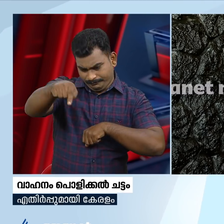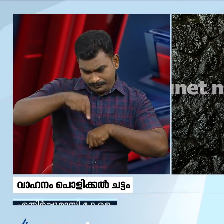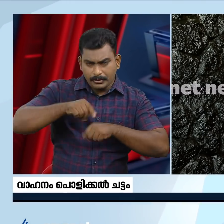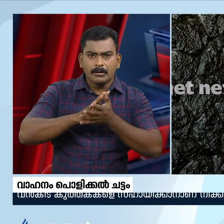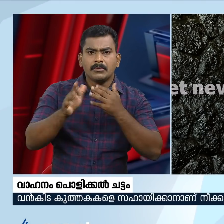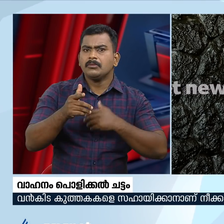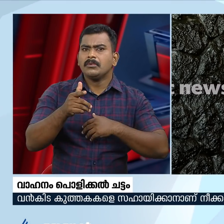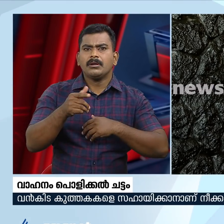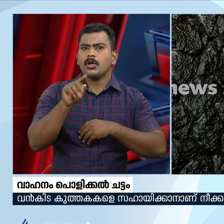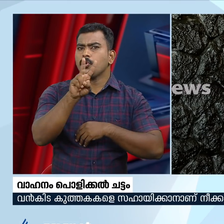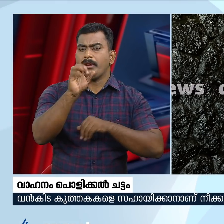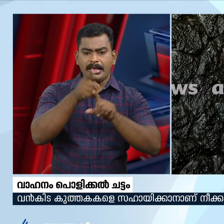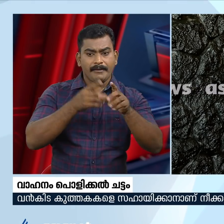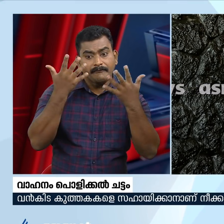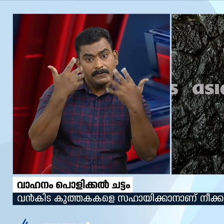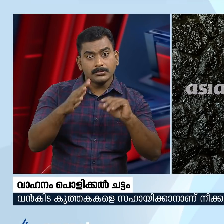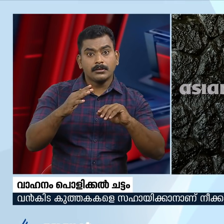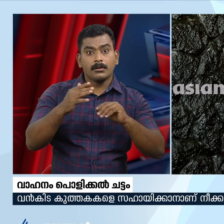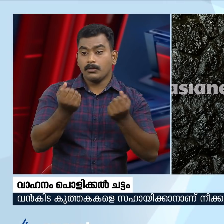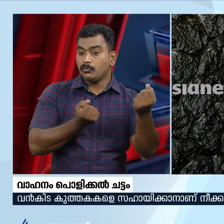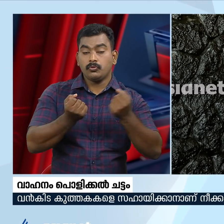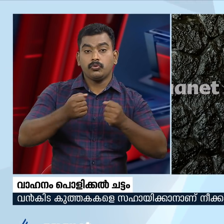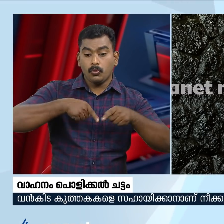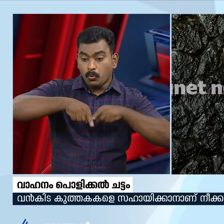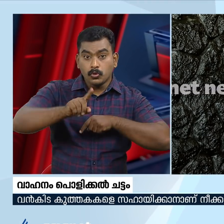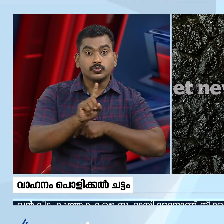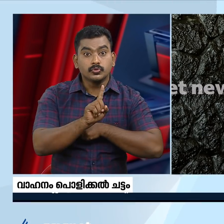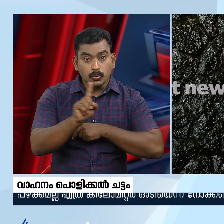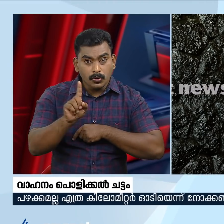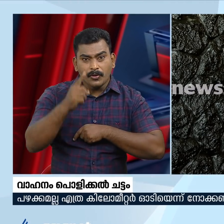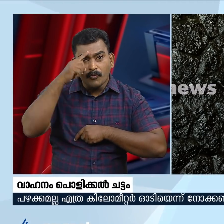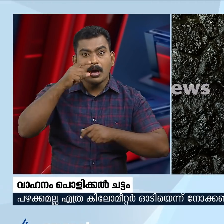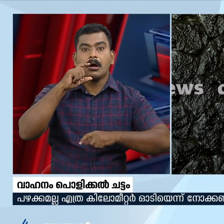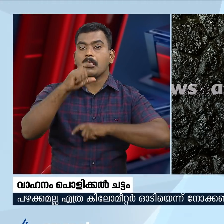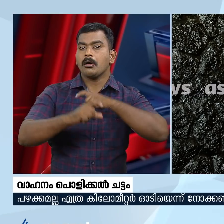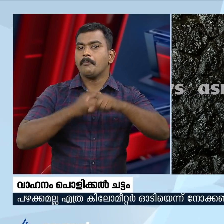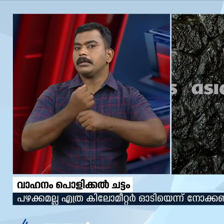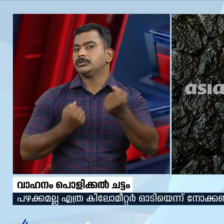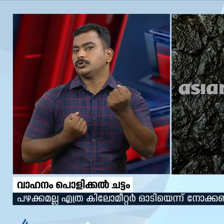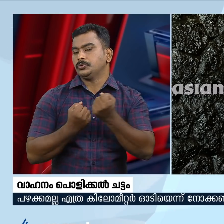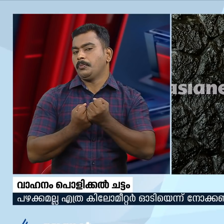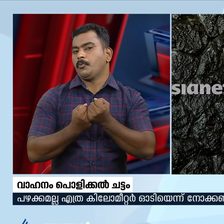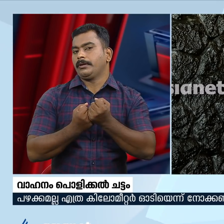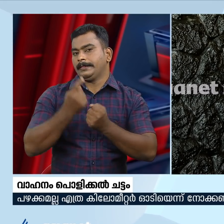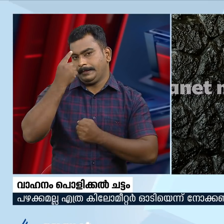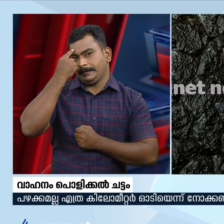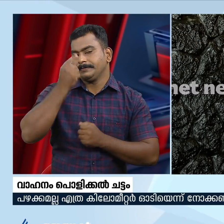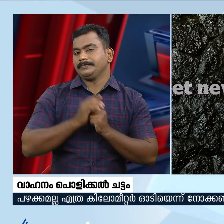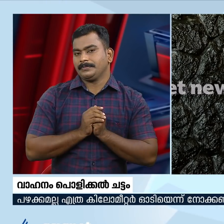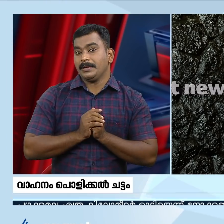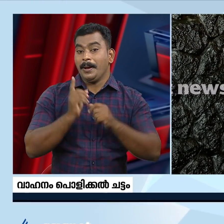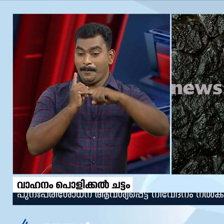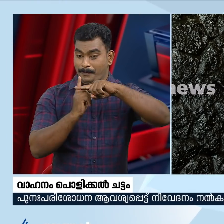ഒരു തീരുമാനമാണ് കേന്ദ്ര ഗവൺമെൻറ് ഇക്കാര്യത്തിൽ. ഇത് വൻകിട മുതലാളിമാരെ സഹായിക്കാൻ വേണ്ടി മാത്രം എടുത്തിരിക്കുന്നത്. പിന്നെ ഇവർ പറയുന്നത് വെച്ച് കഴിഞ്ഞാൽ